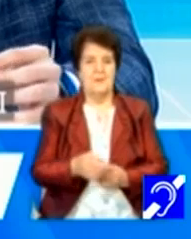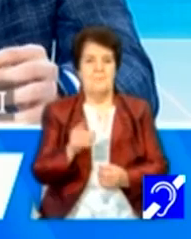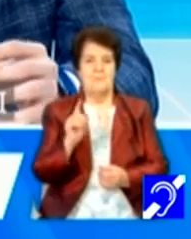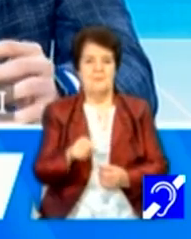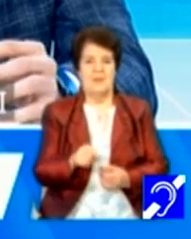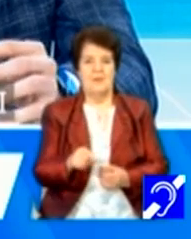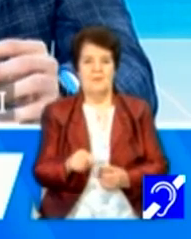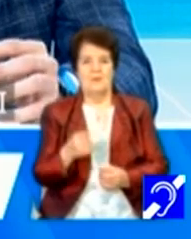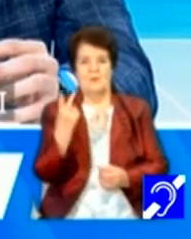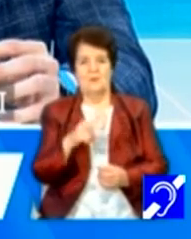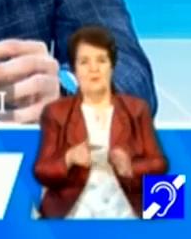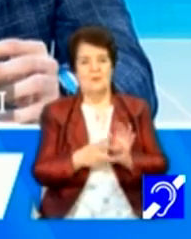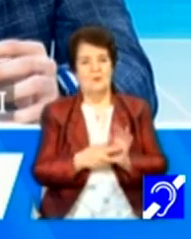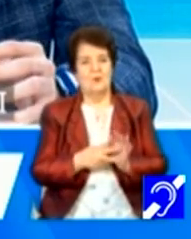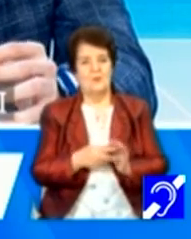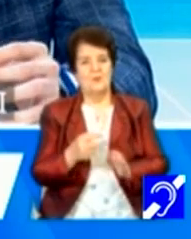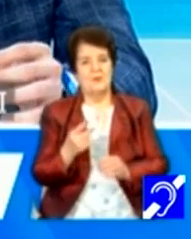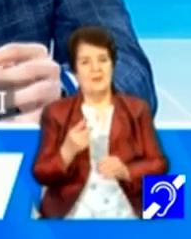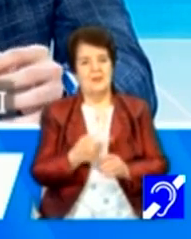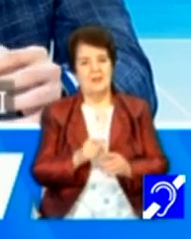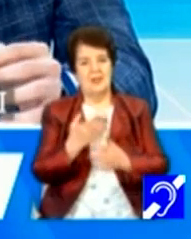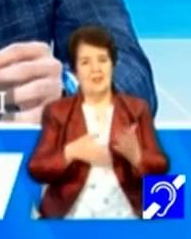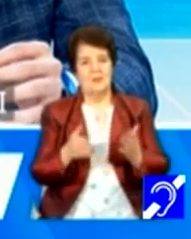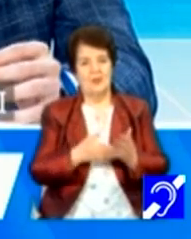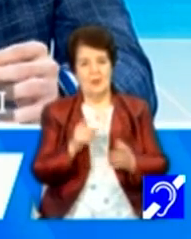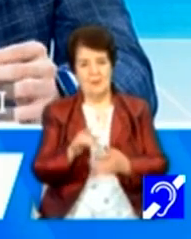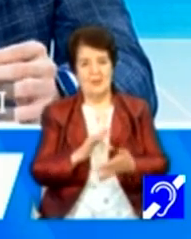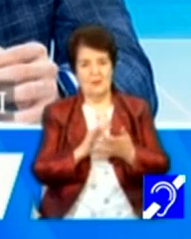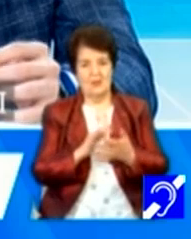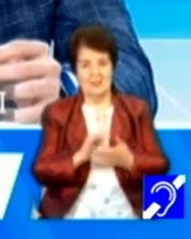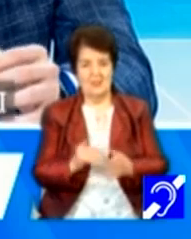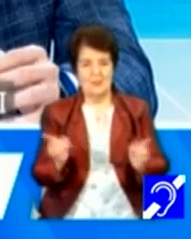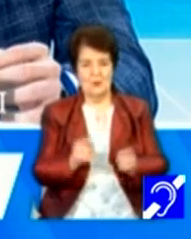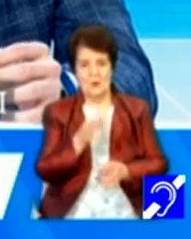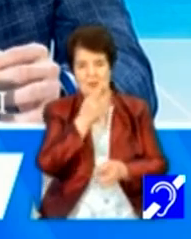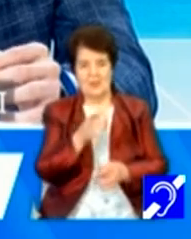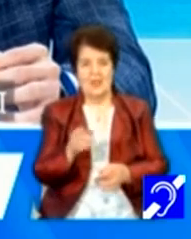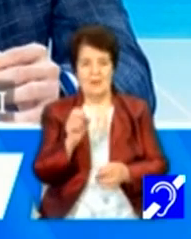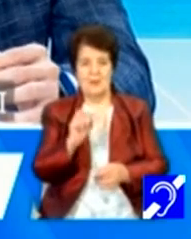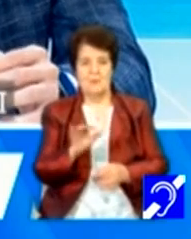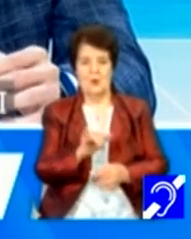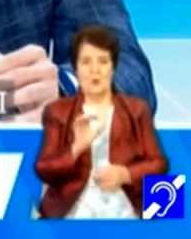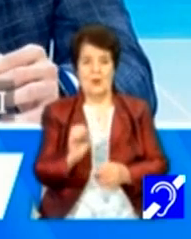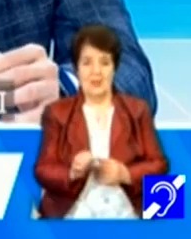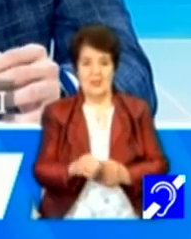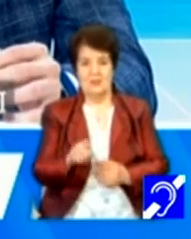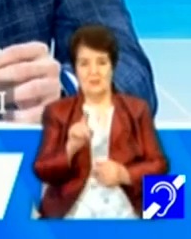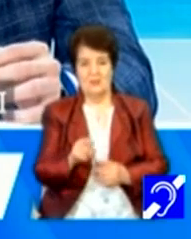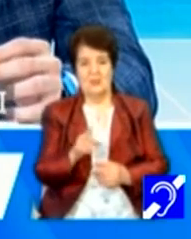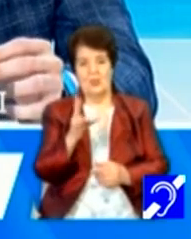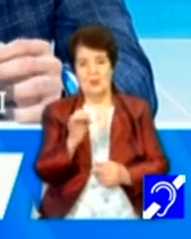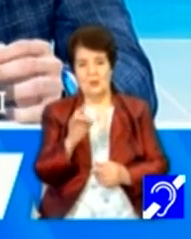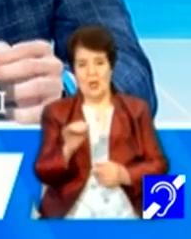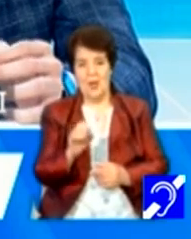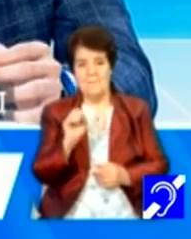2014, mai exact 28 aprilie 2014, de anularea vizelor pentru călătorile de scurtă durată în statele membre ale Uniunii Europene, precum și în statele non-membre,